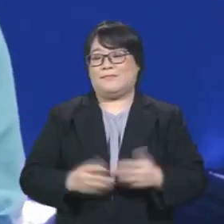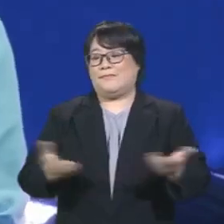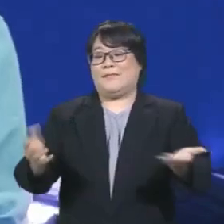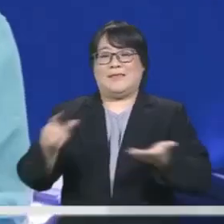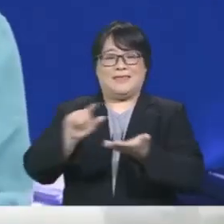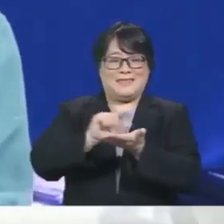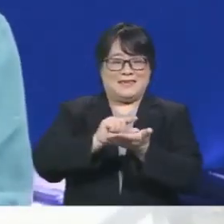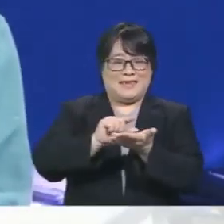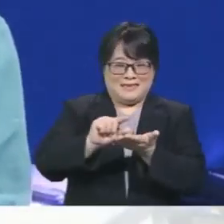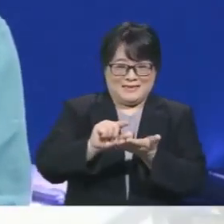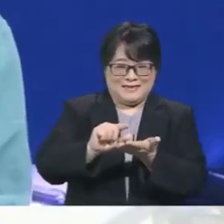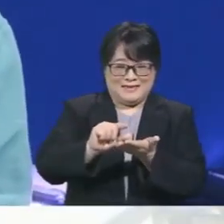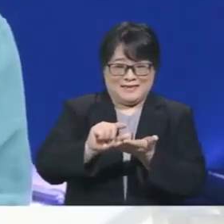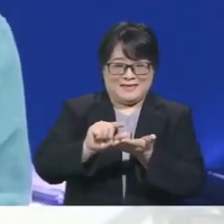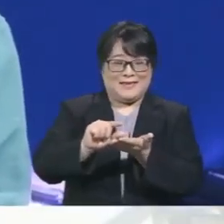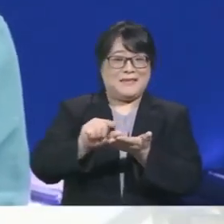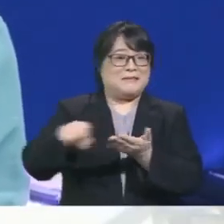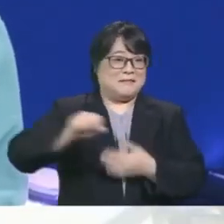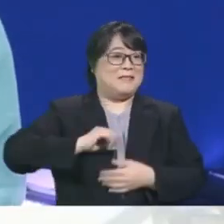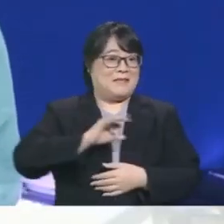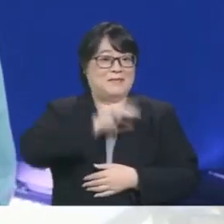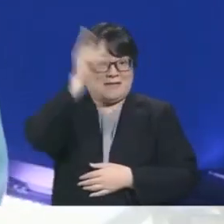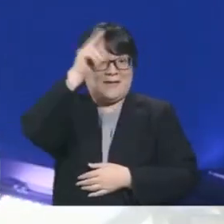gaji penjawat awak,